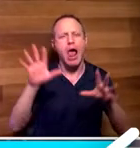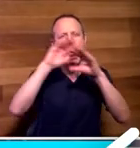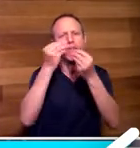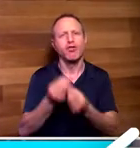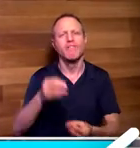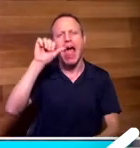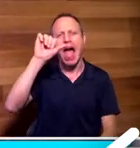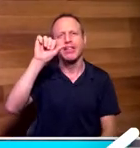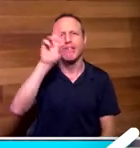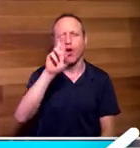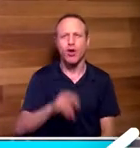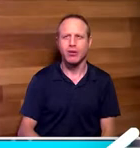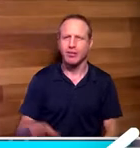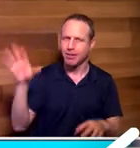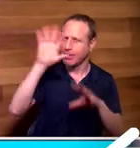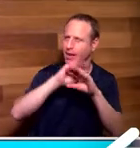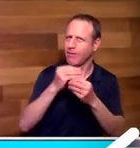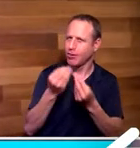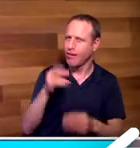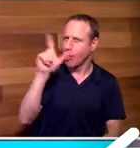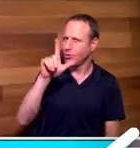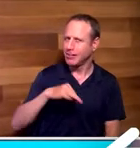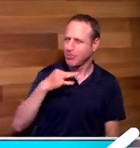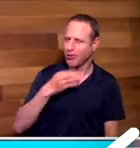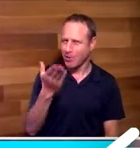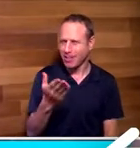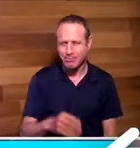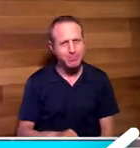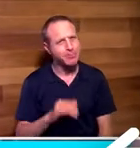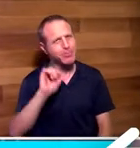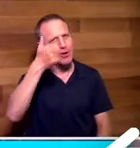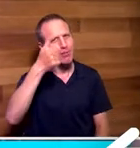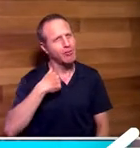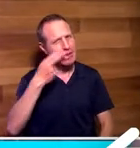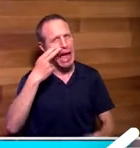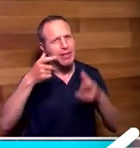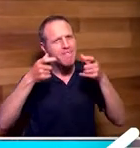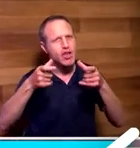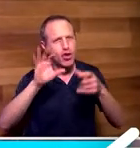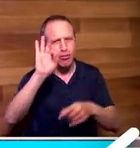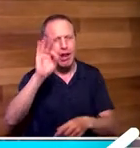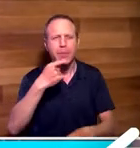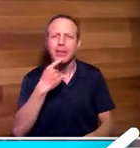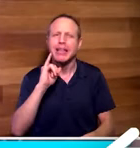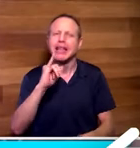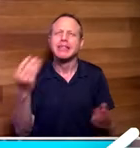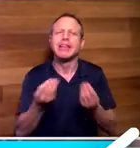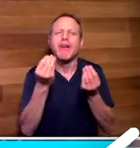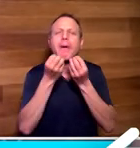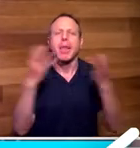ורועי. שלום. שלום לסים, שלומך. איזה, קודם כל שראיתי את הוידאו שלכם, אמרתי, איזה דבר